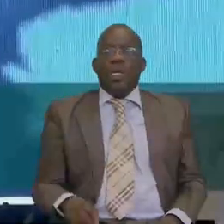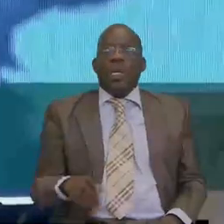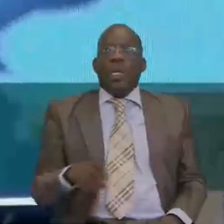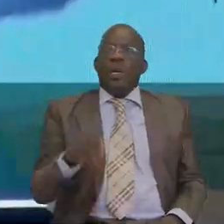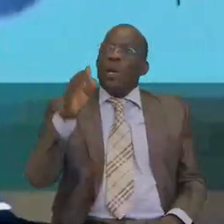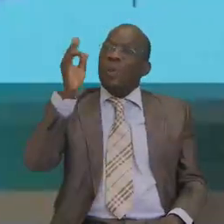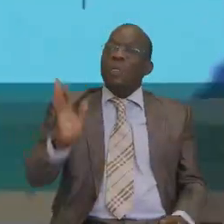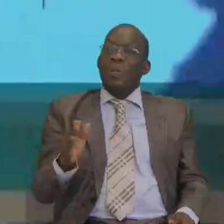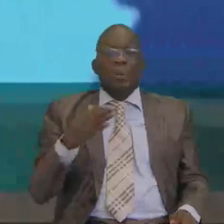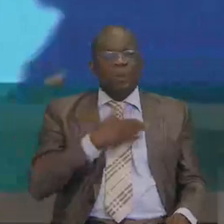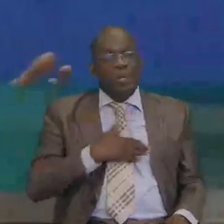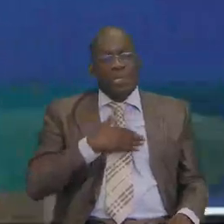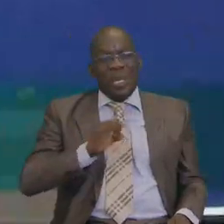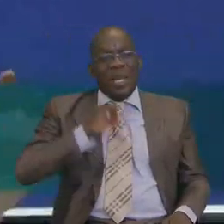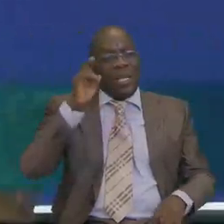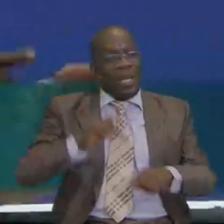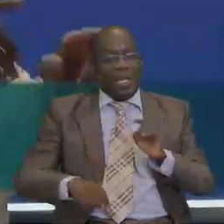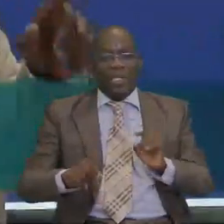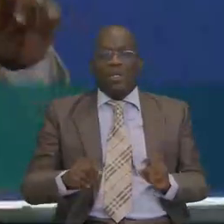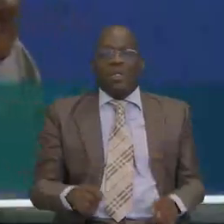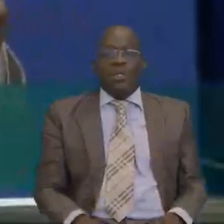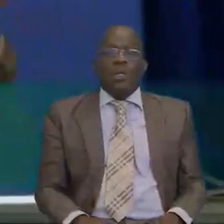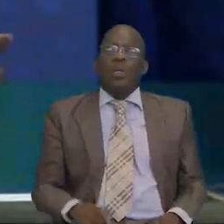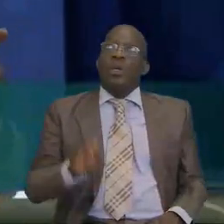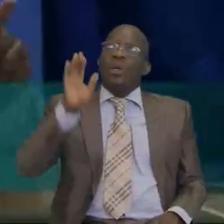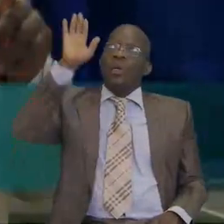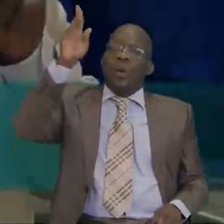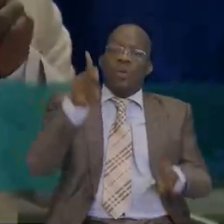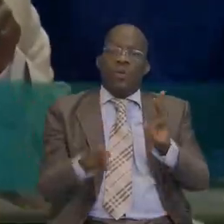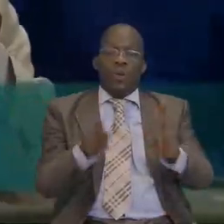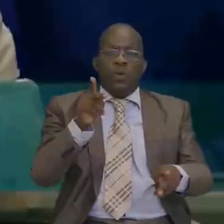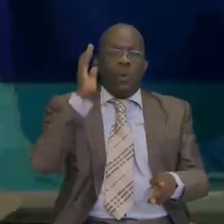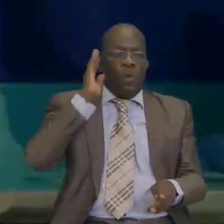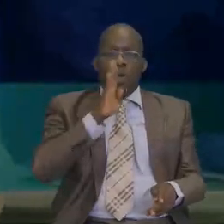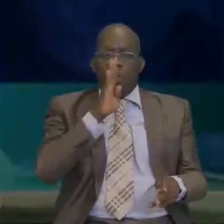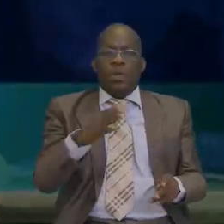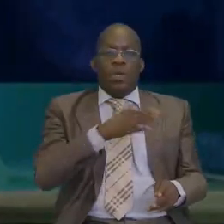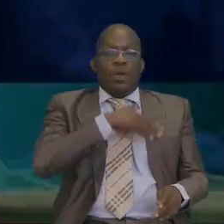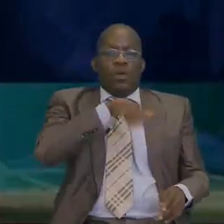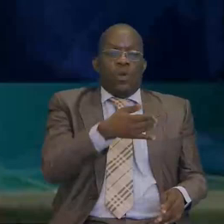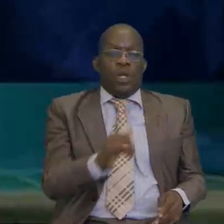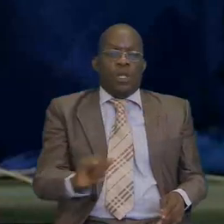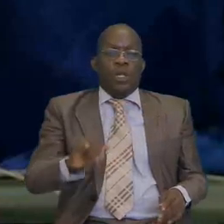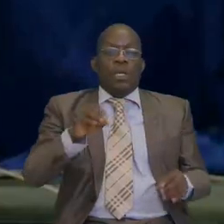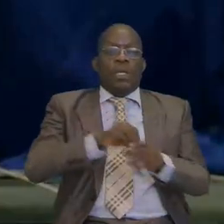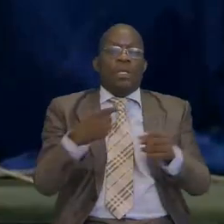peux pas. Le peuple sera plein d'ardeur au jour de ta puissance.